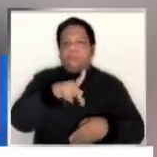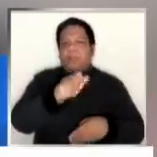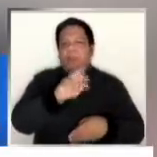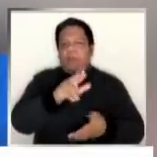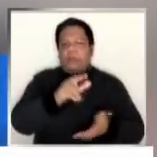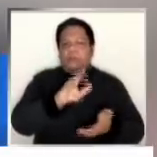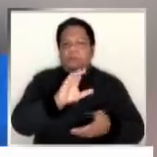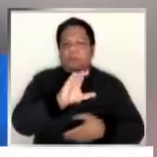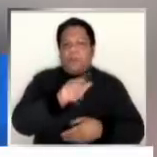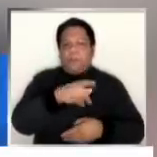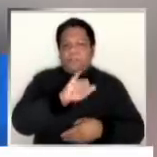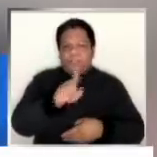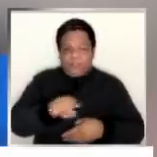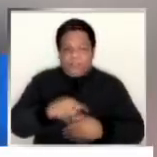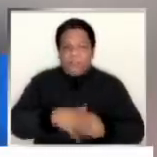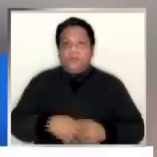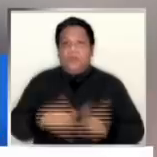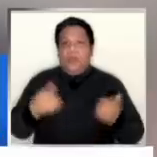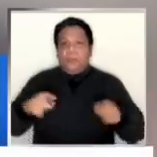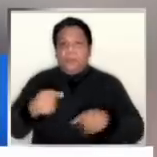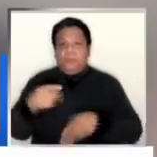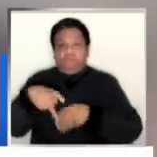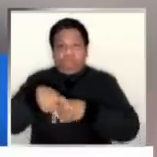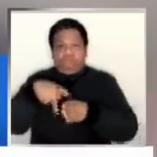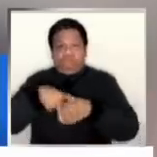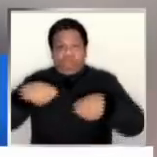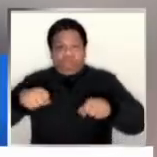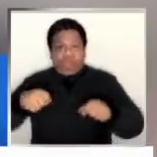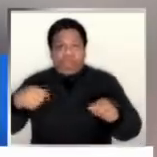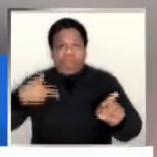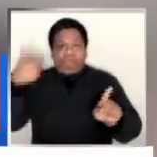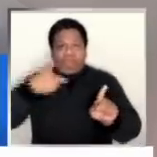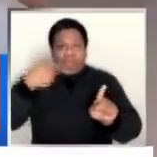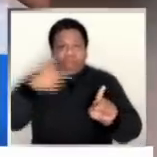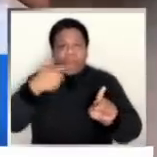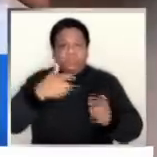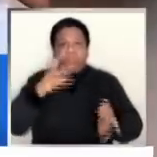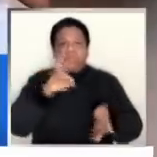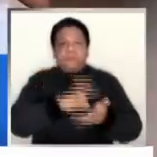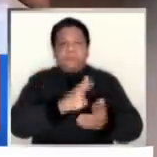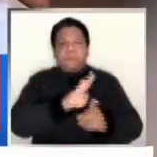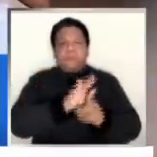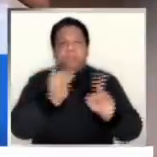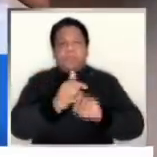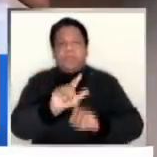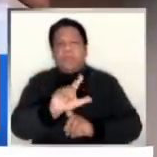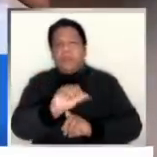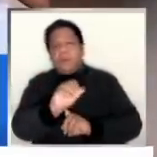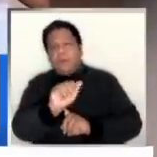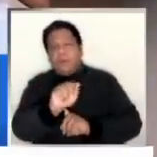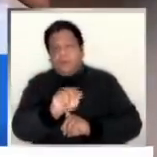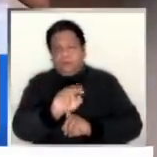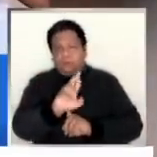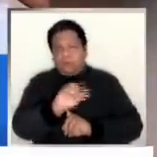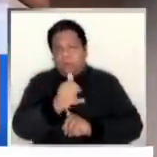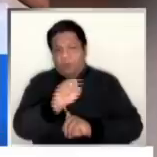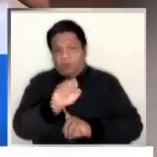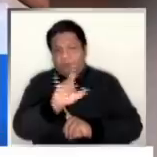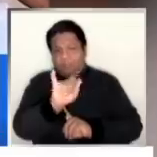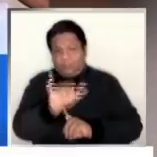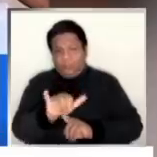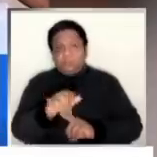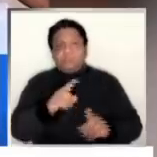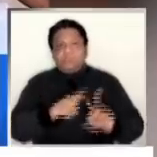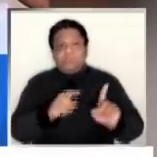mga nakamotorsiklong sa larin sa barangay Lawaan, Rojas City. Nadala pa siya sa ospital pero idineklarang dead on